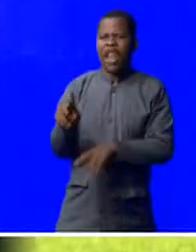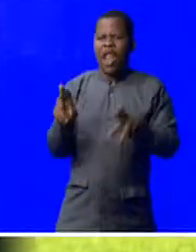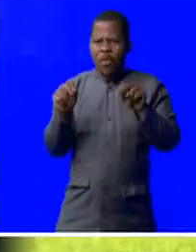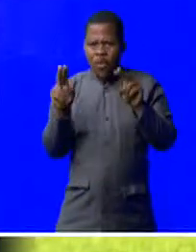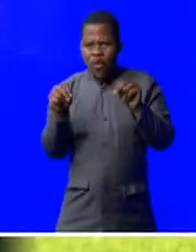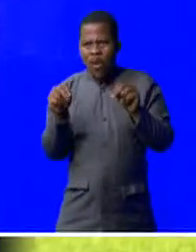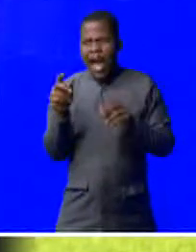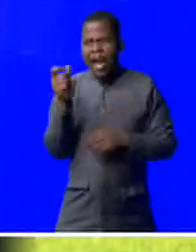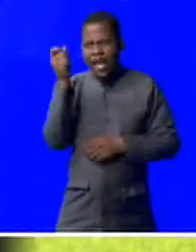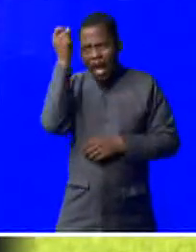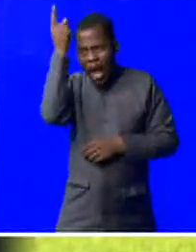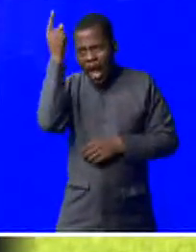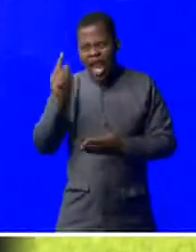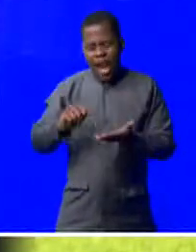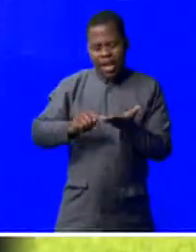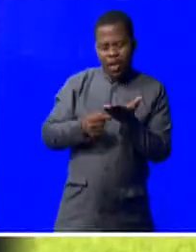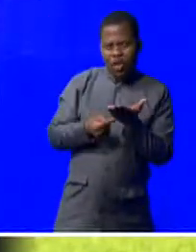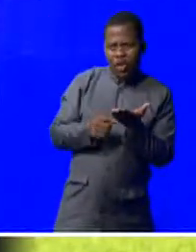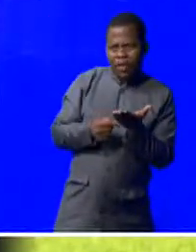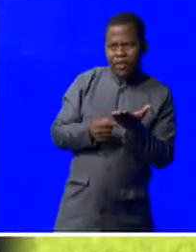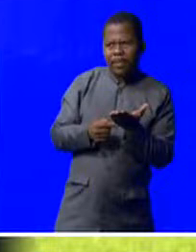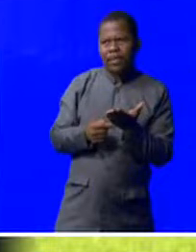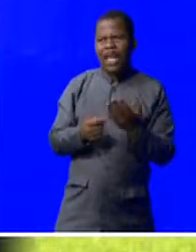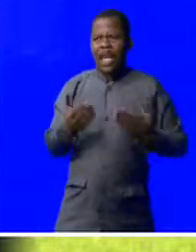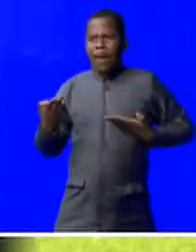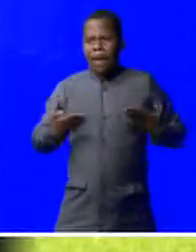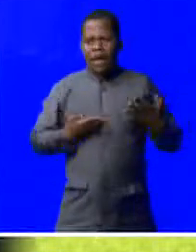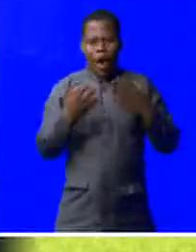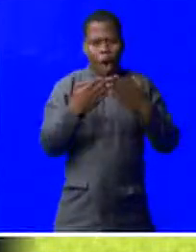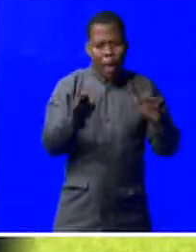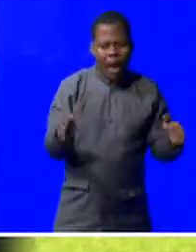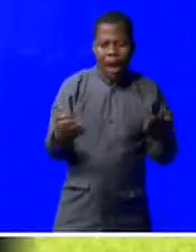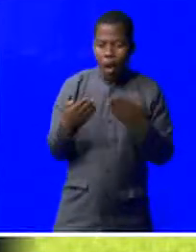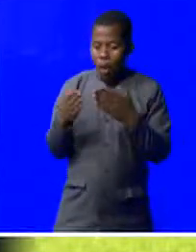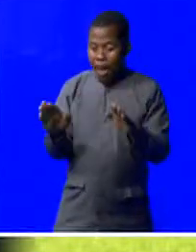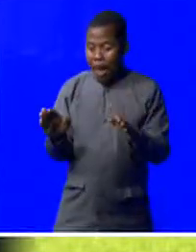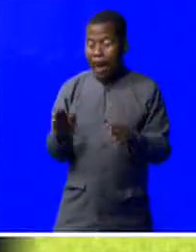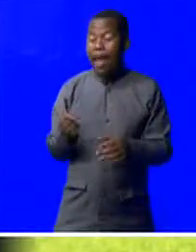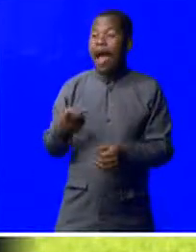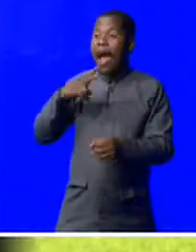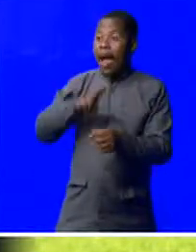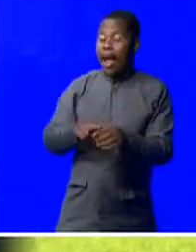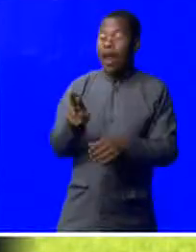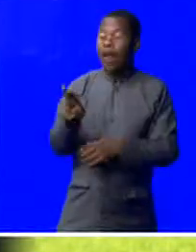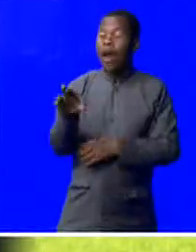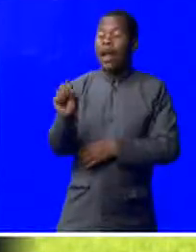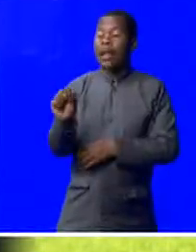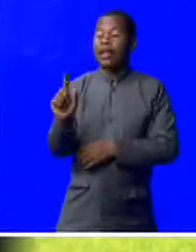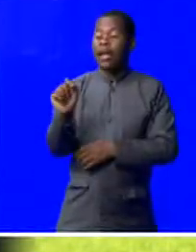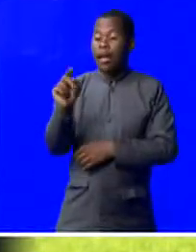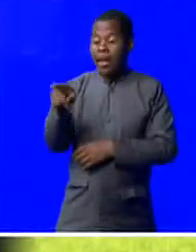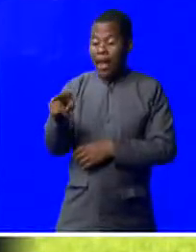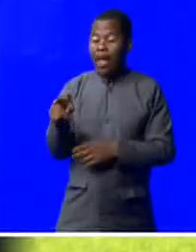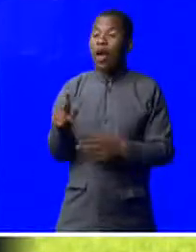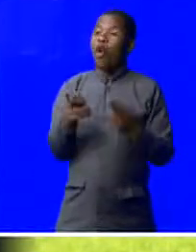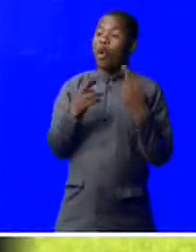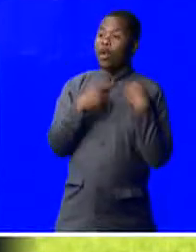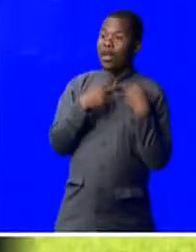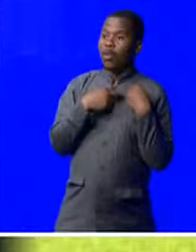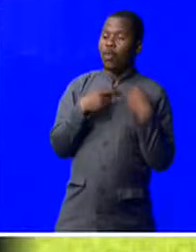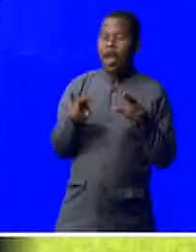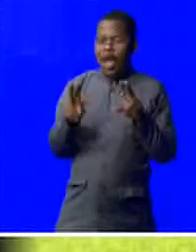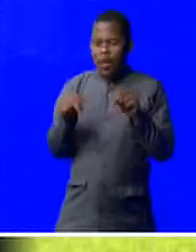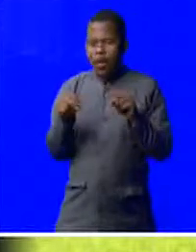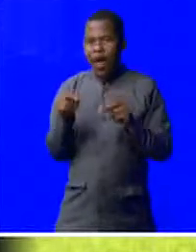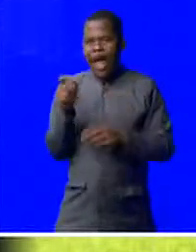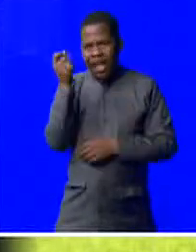innovation lokuthi ikwadi ku increase i innovation evene using ICT